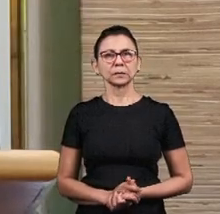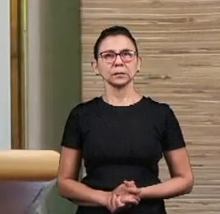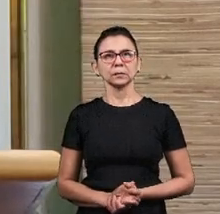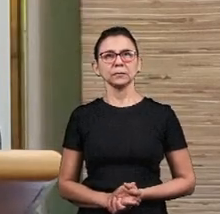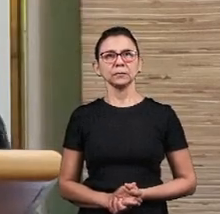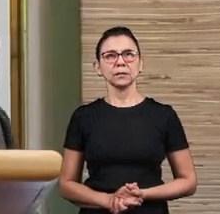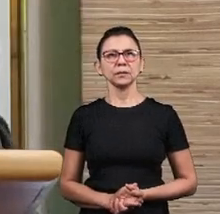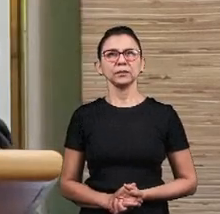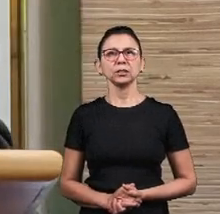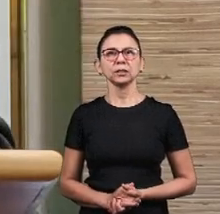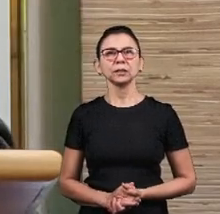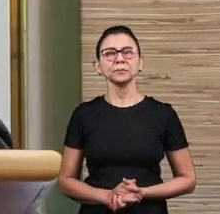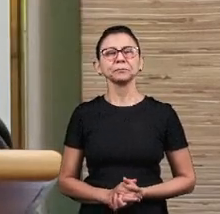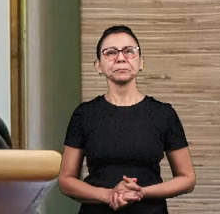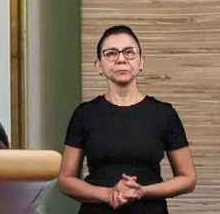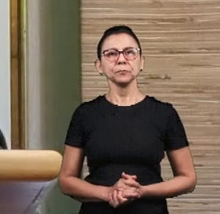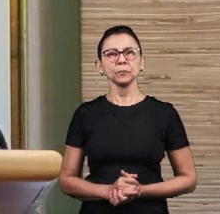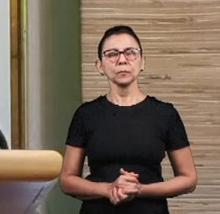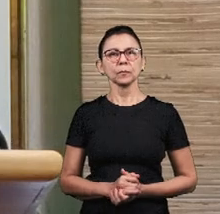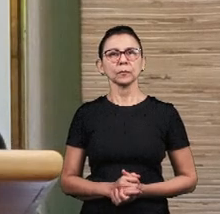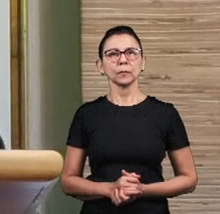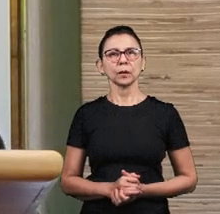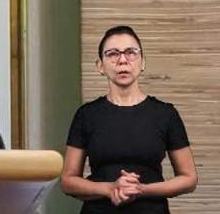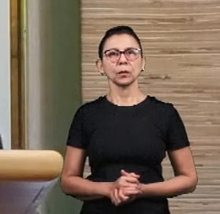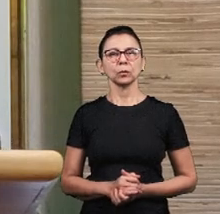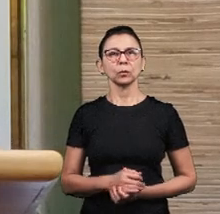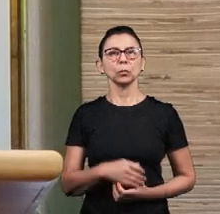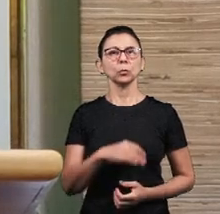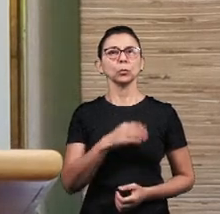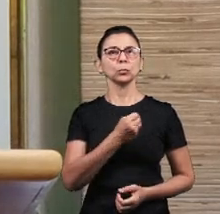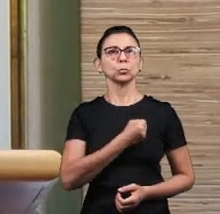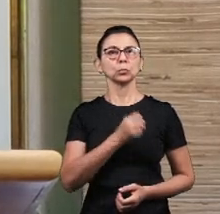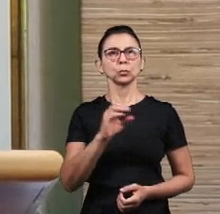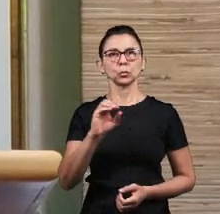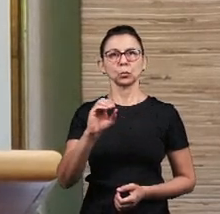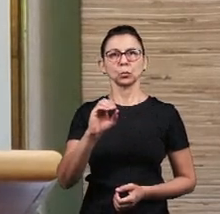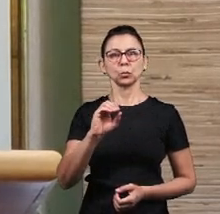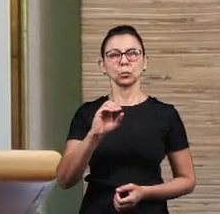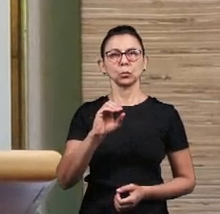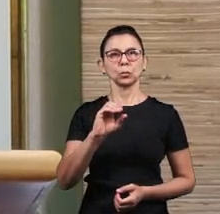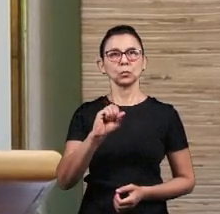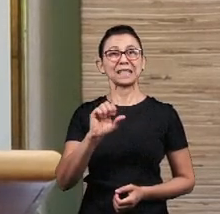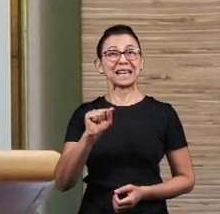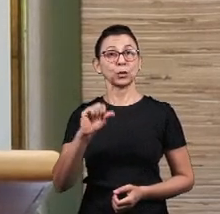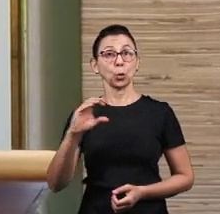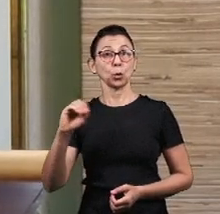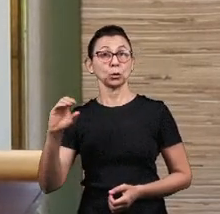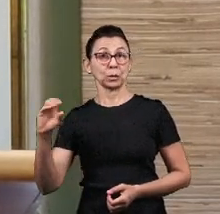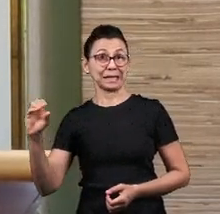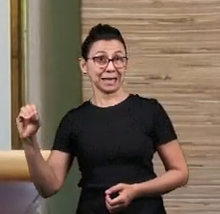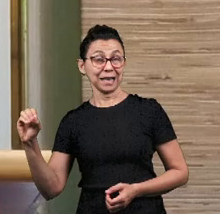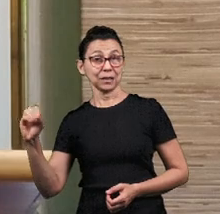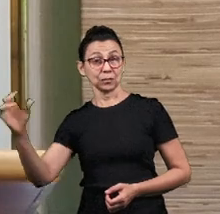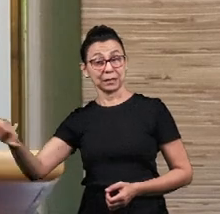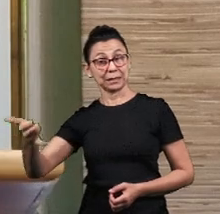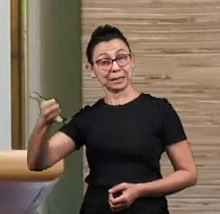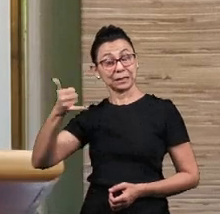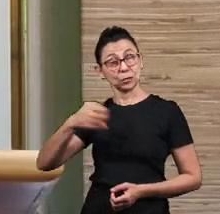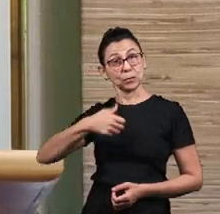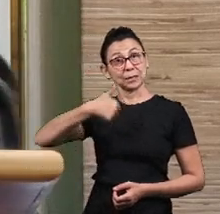0800, il reçoit en moyenne, comme hier, 178